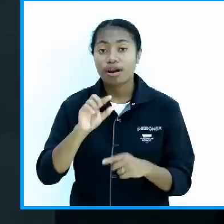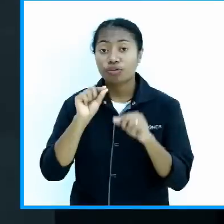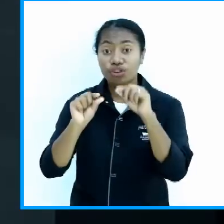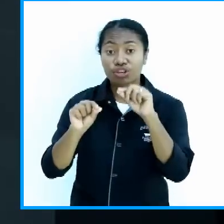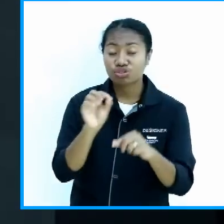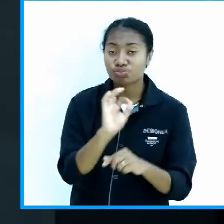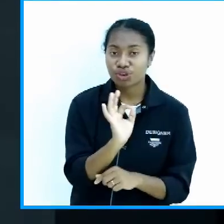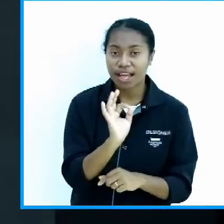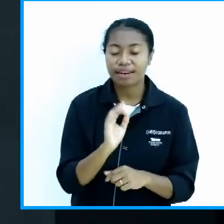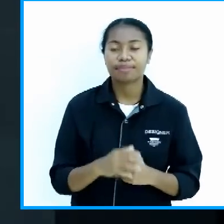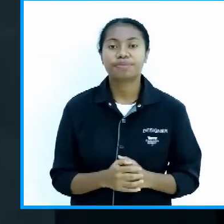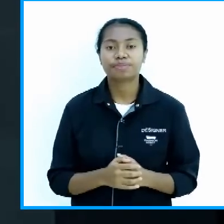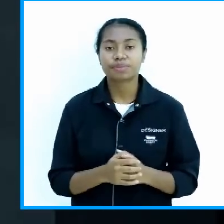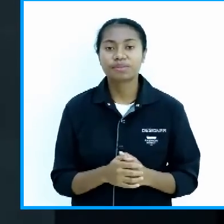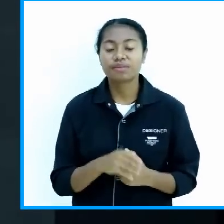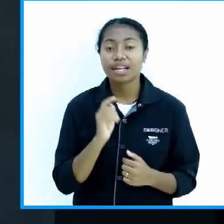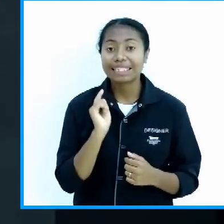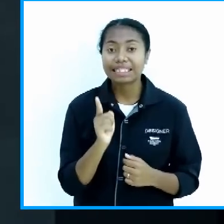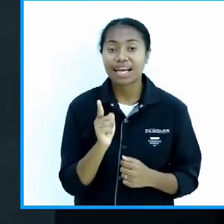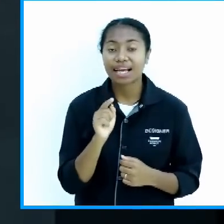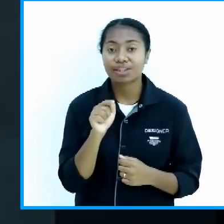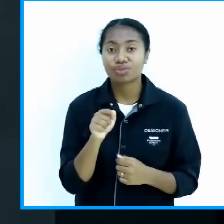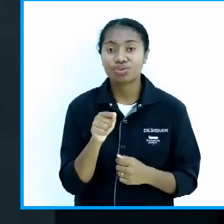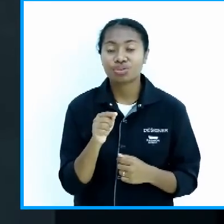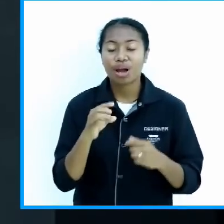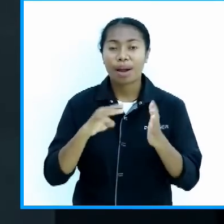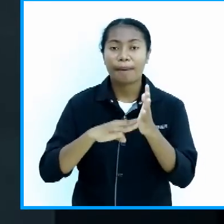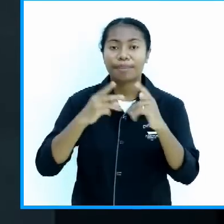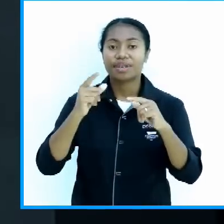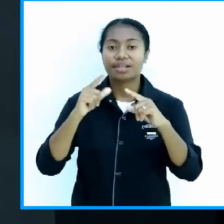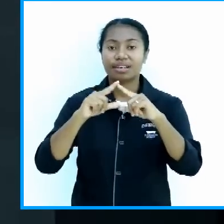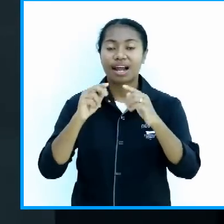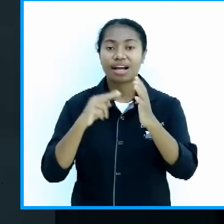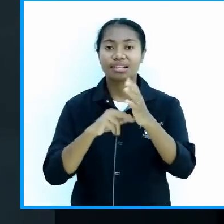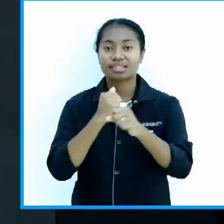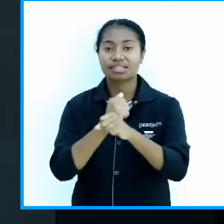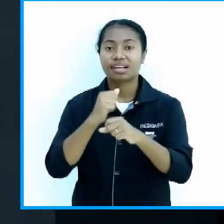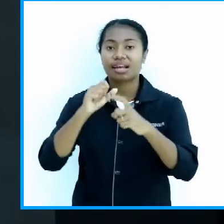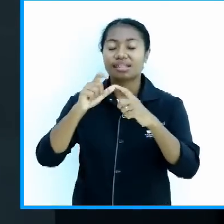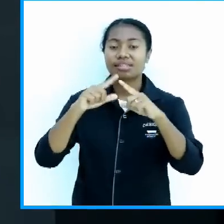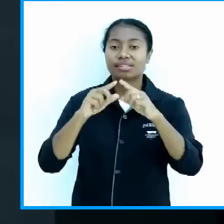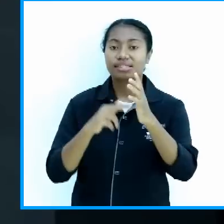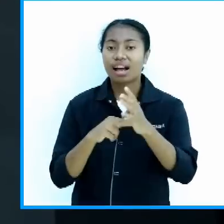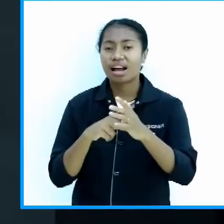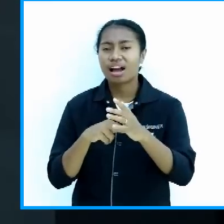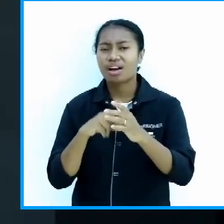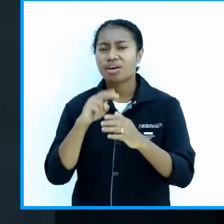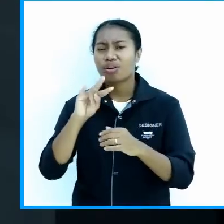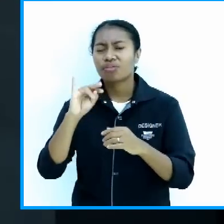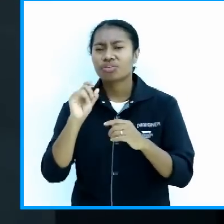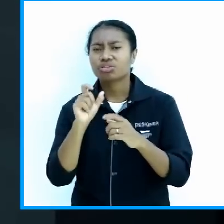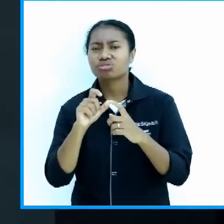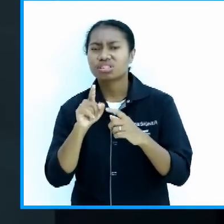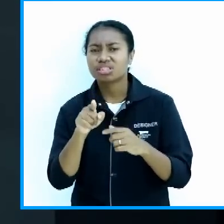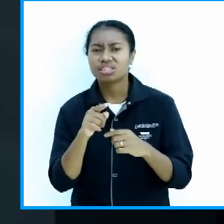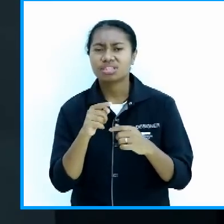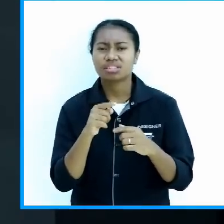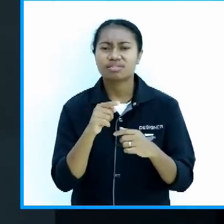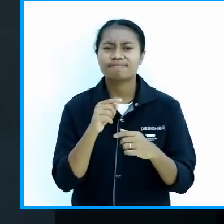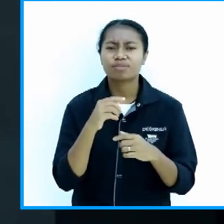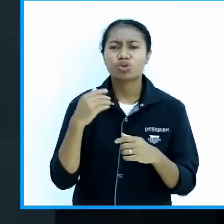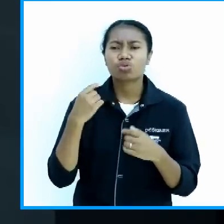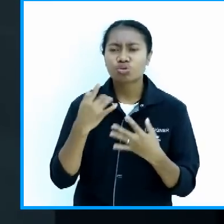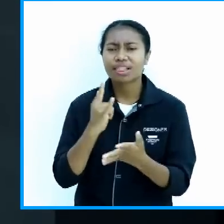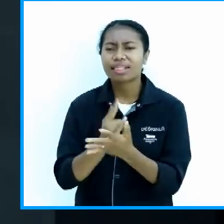si adjuvan, dia merangsang tubuh kita ketika menghadapi virus ini antibodinya lebih kuat. Nah, adjuvan ini juga beda-beda. Jadi